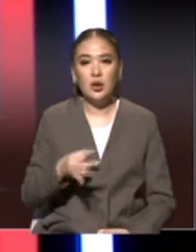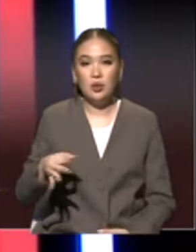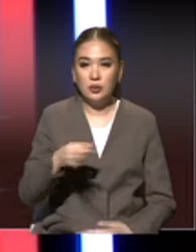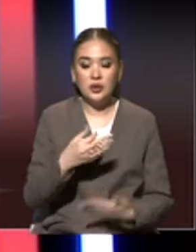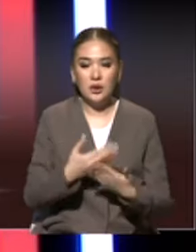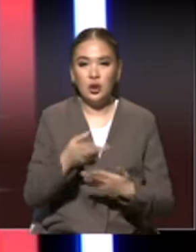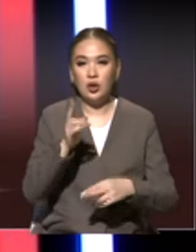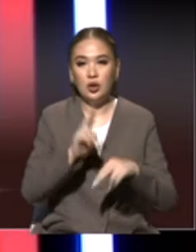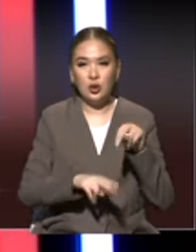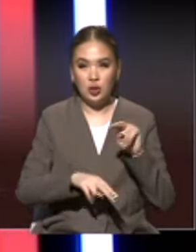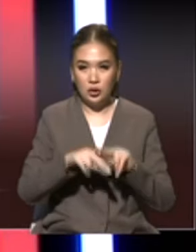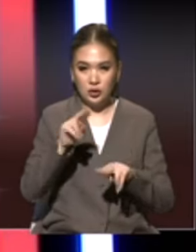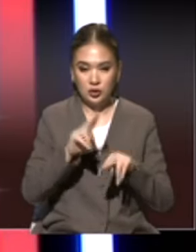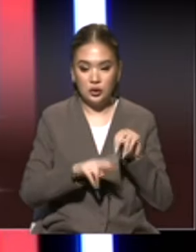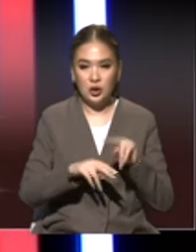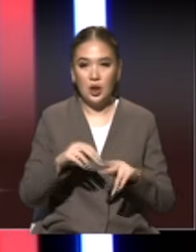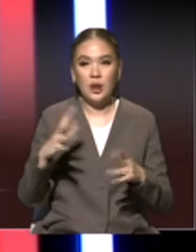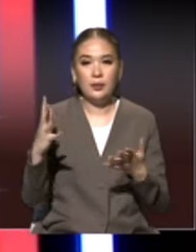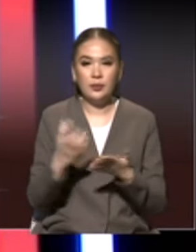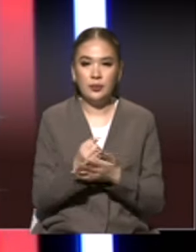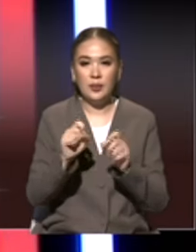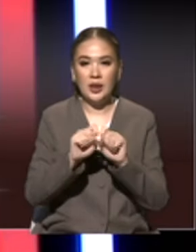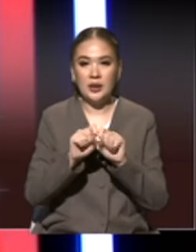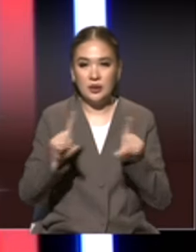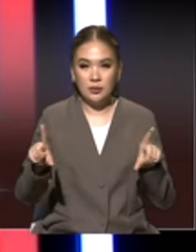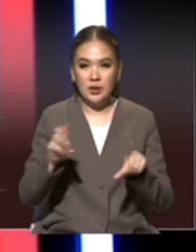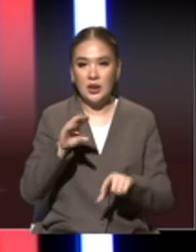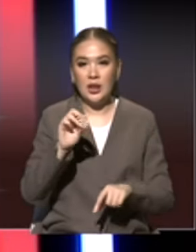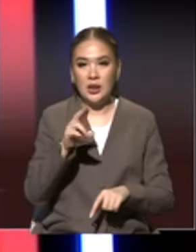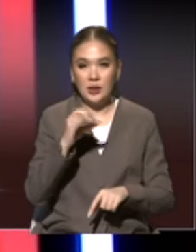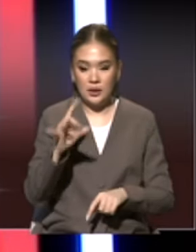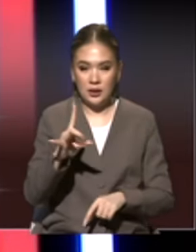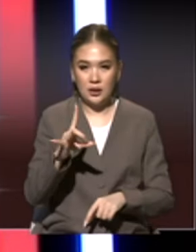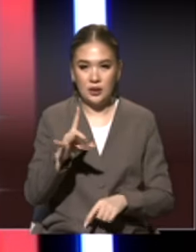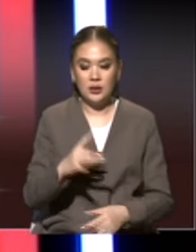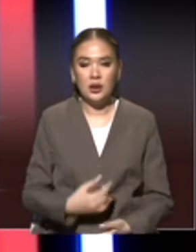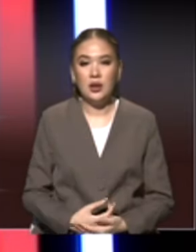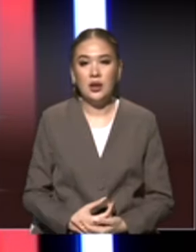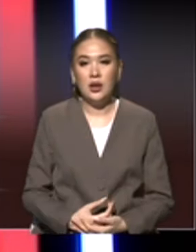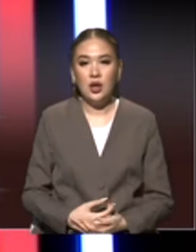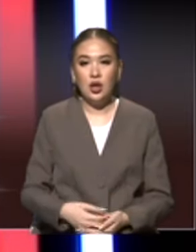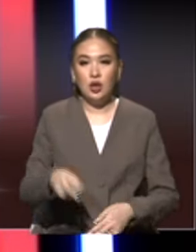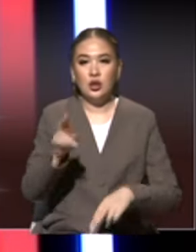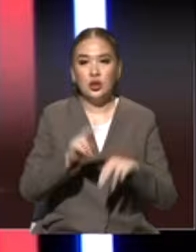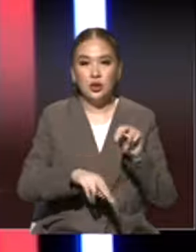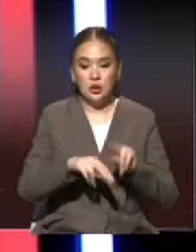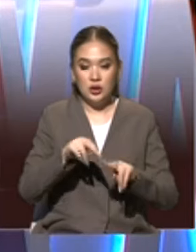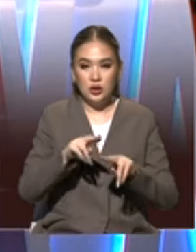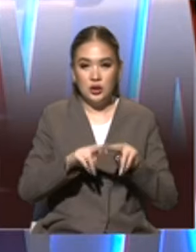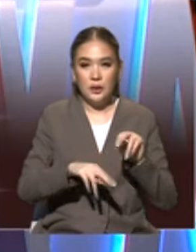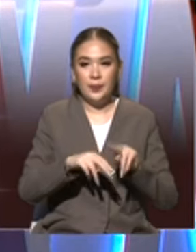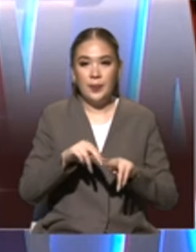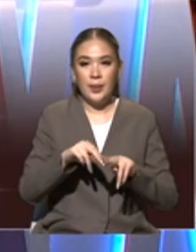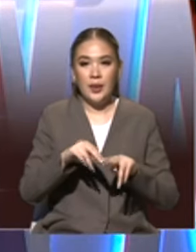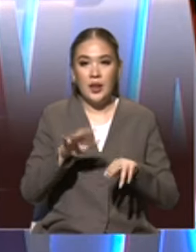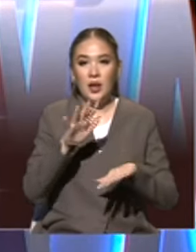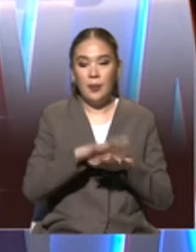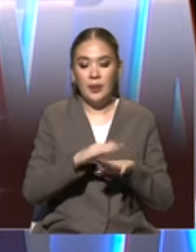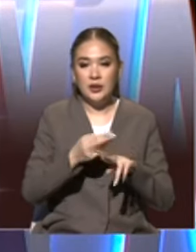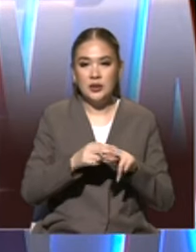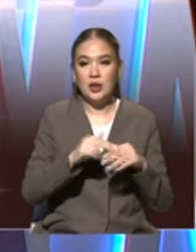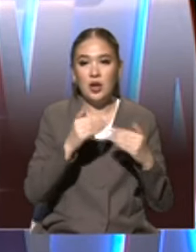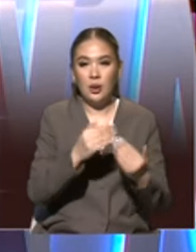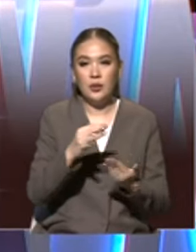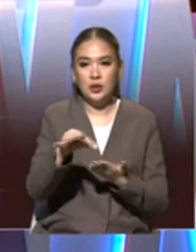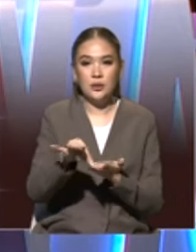құрылыс компаниясы бір мектептің тендерін ұтып алды делік. Немесе жолдың тендерін ұтып алды, мысалға, құрылыс компаниясы. Бірақ ол бірден ұтып ала алмайды. Бұл